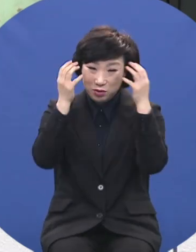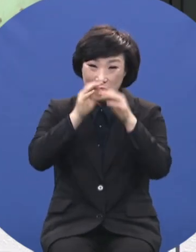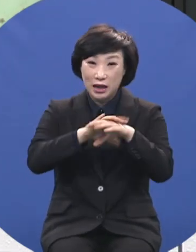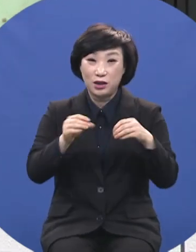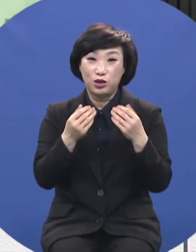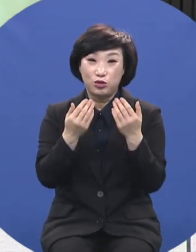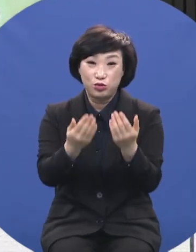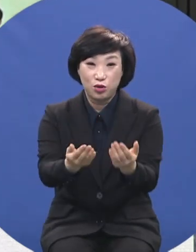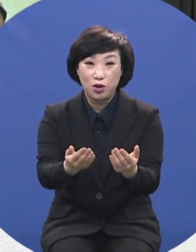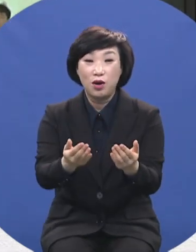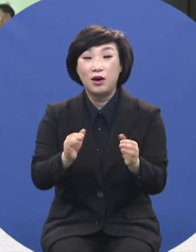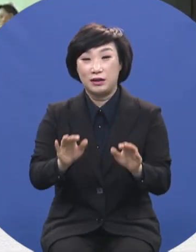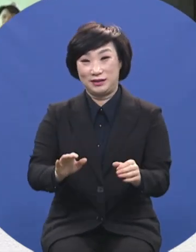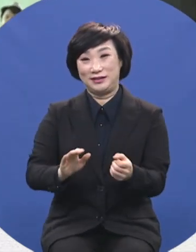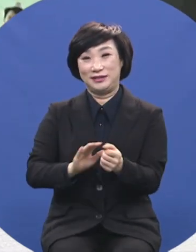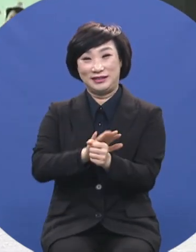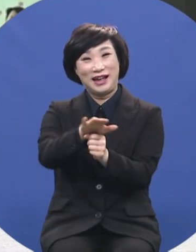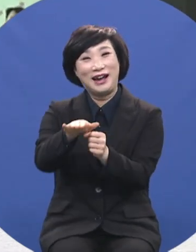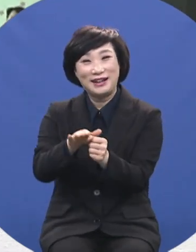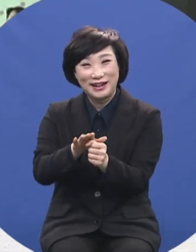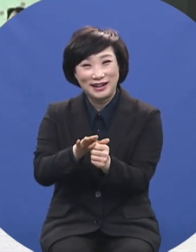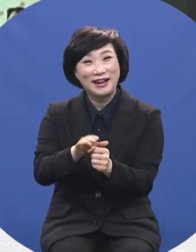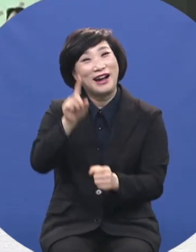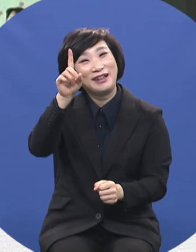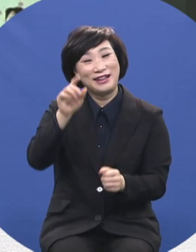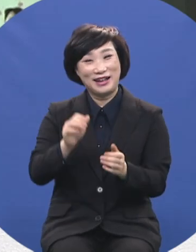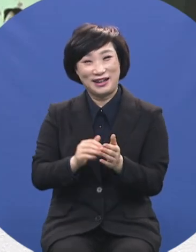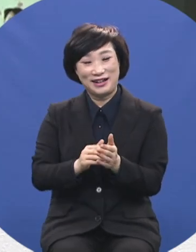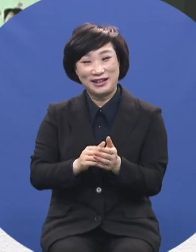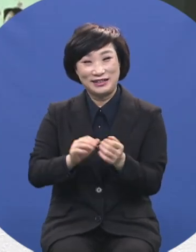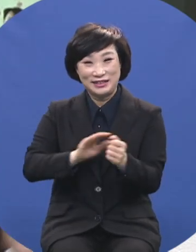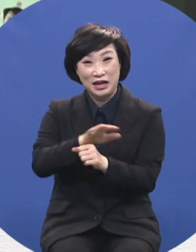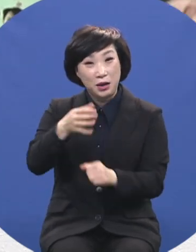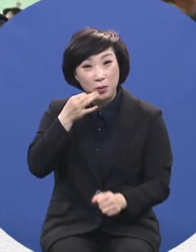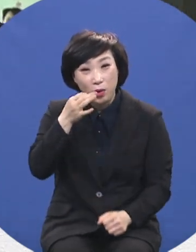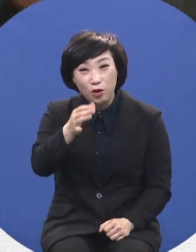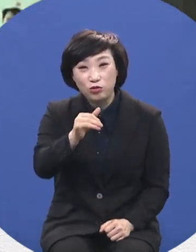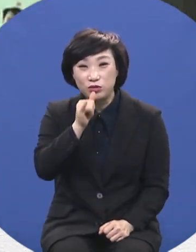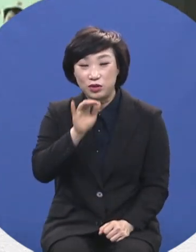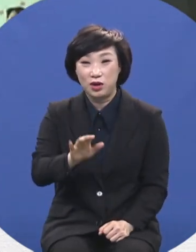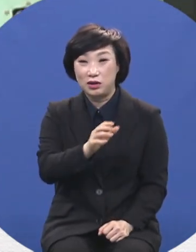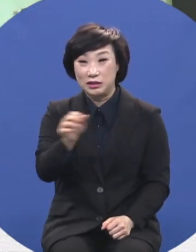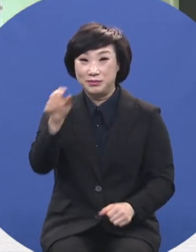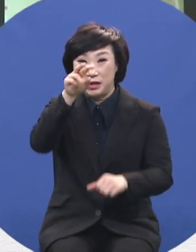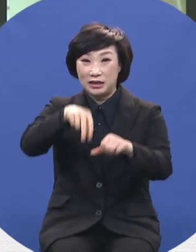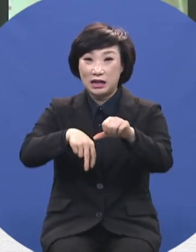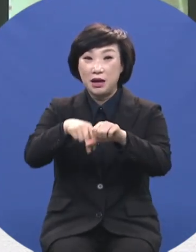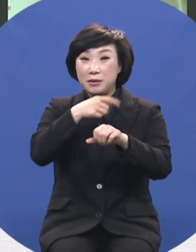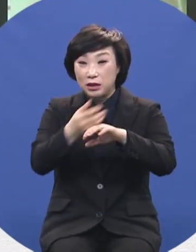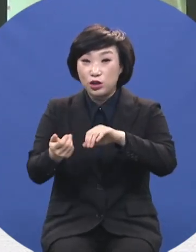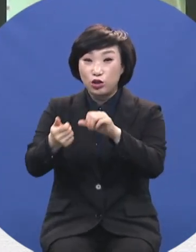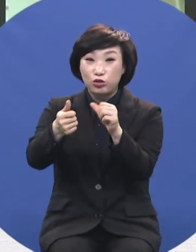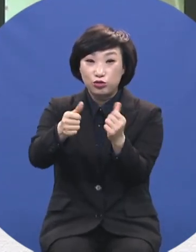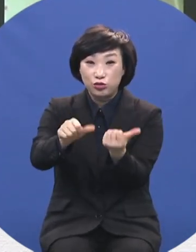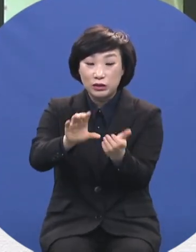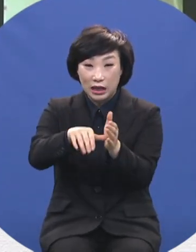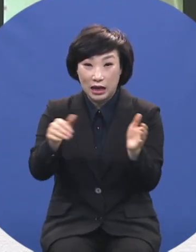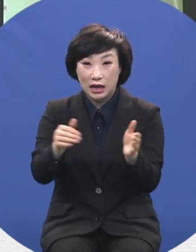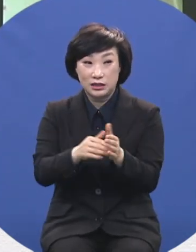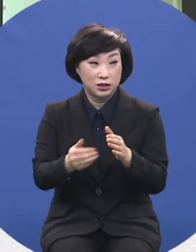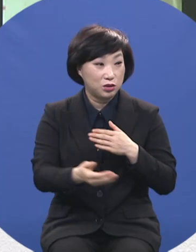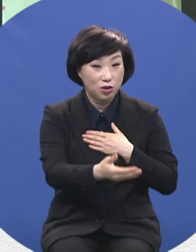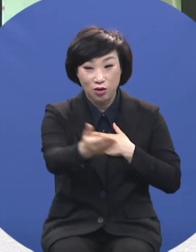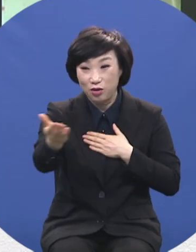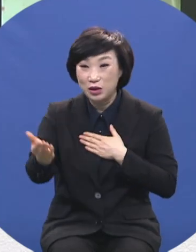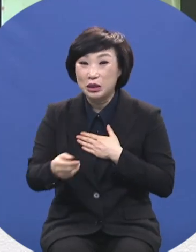해결해 주면서 사랑이다. 그 사랑으로 보여줘. 그 십자가에 달려 죽기까지 내가